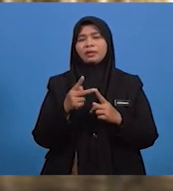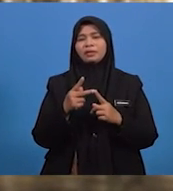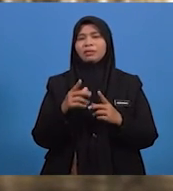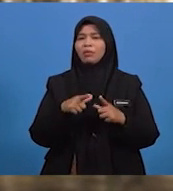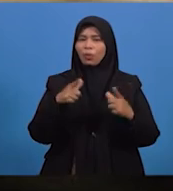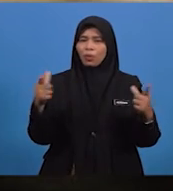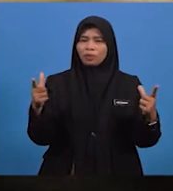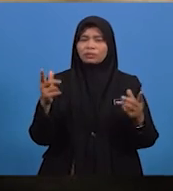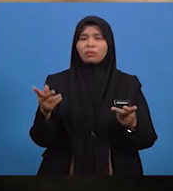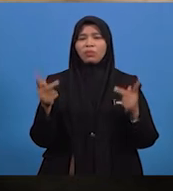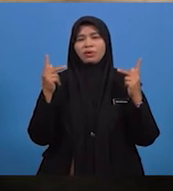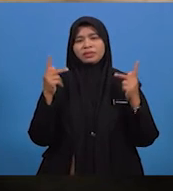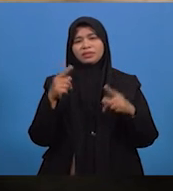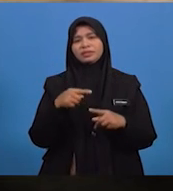ini.